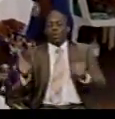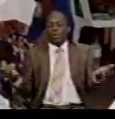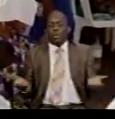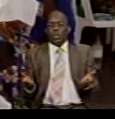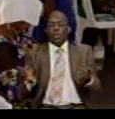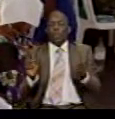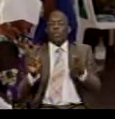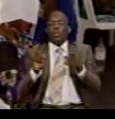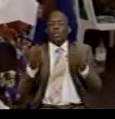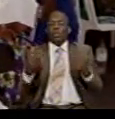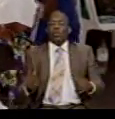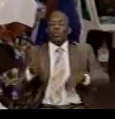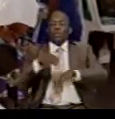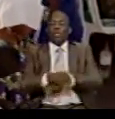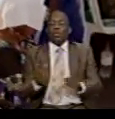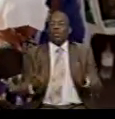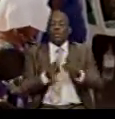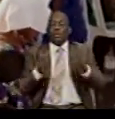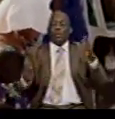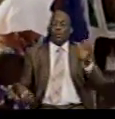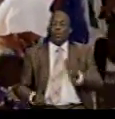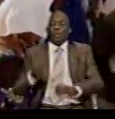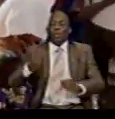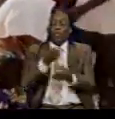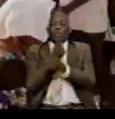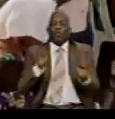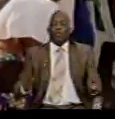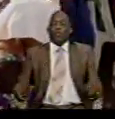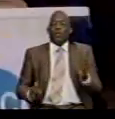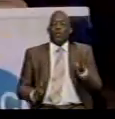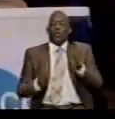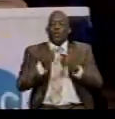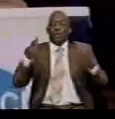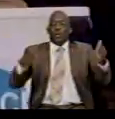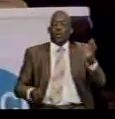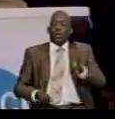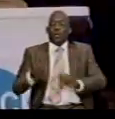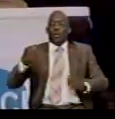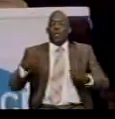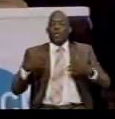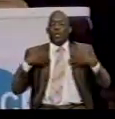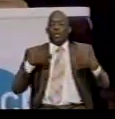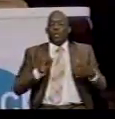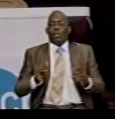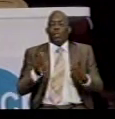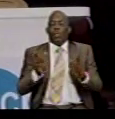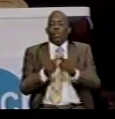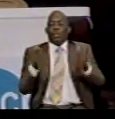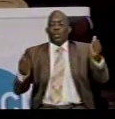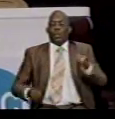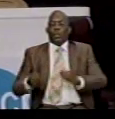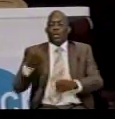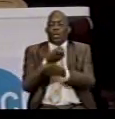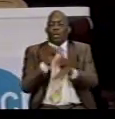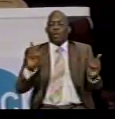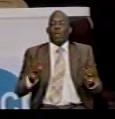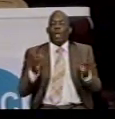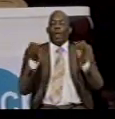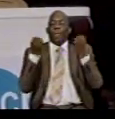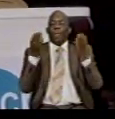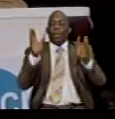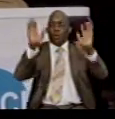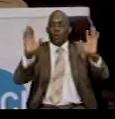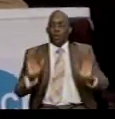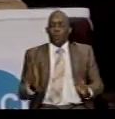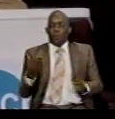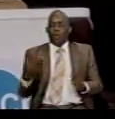Greater salvation. Le grand salut. Greater healing. Les grandes délivrances. Greater deliverances. Les grandes délivrances. Many wonderful things. Plusieurs